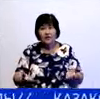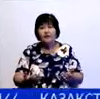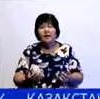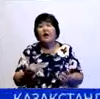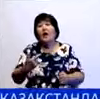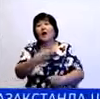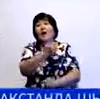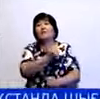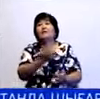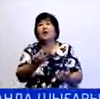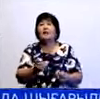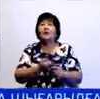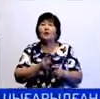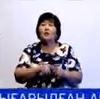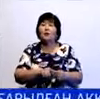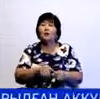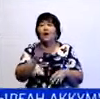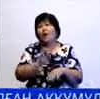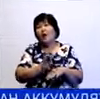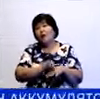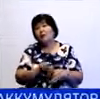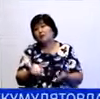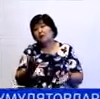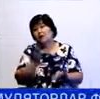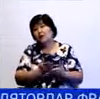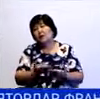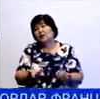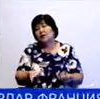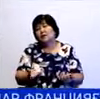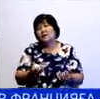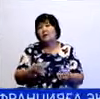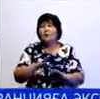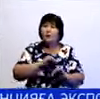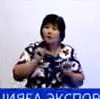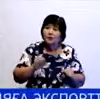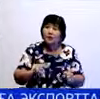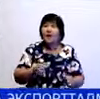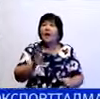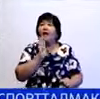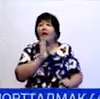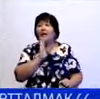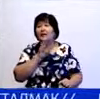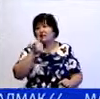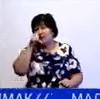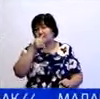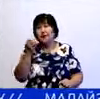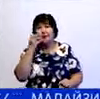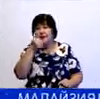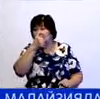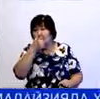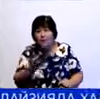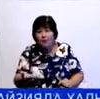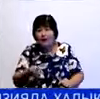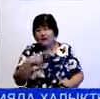Жаңағы вакцинация алса, ол жаңағы белгілі ауырып қаламын немесе өліп кетуім мүмкін, жаңағы қыздар жүкті бола алмаймын деген